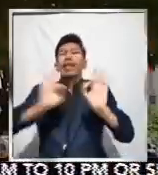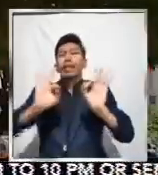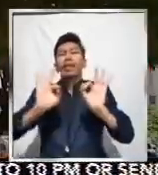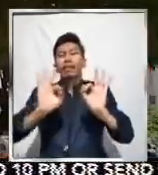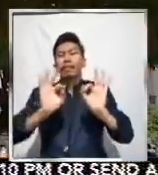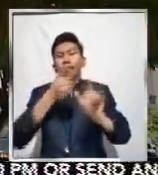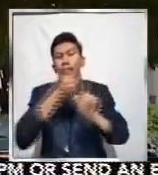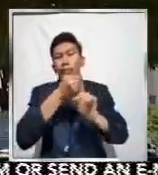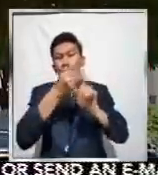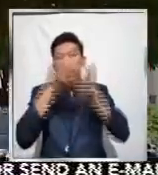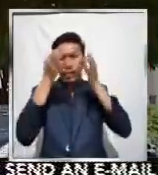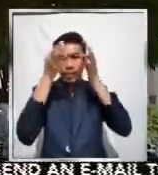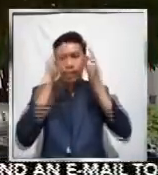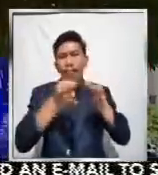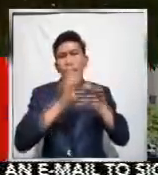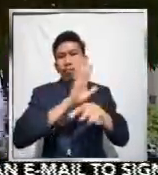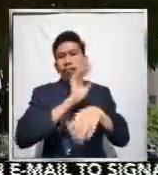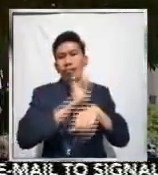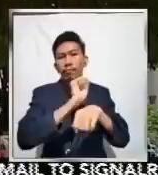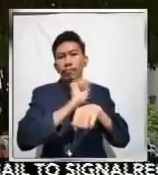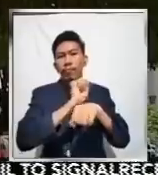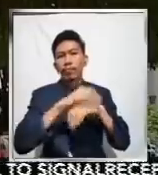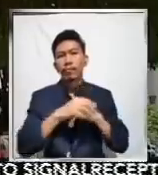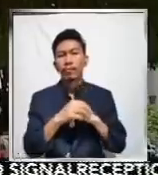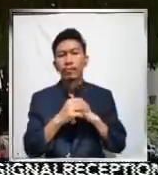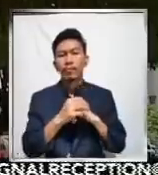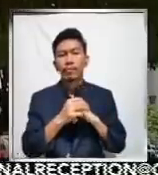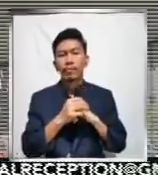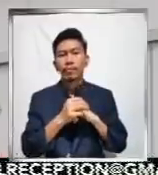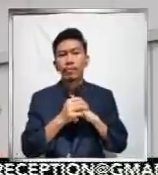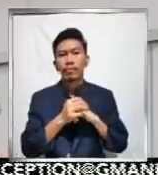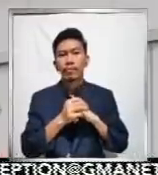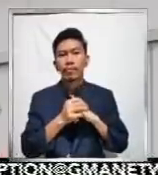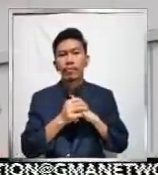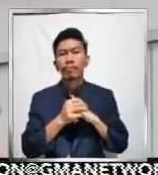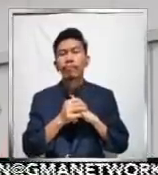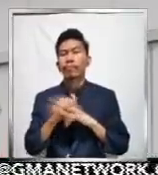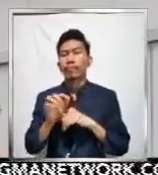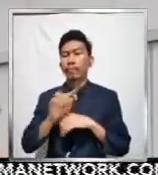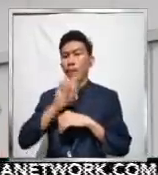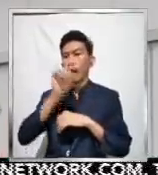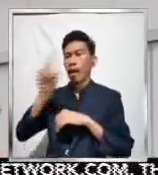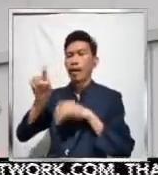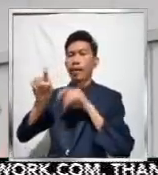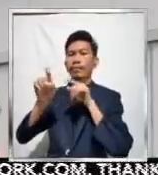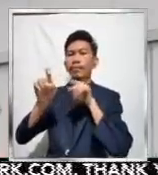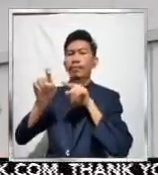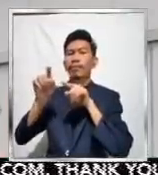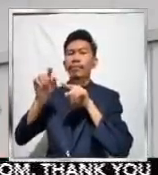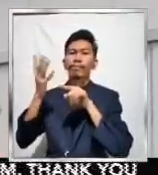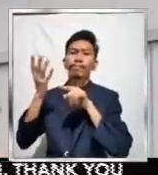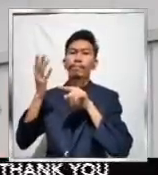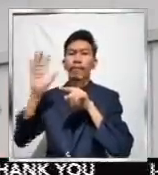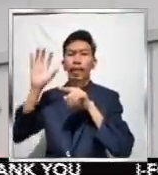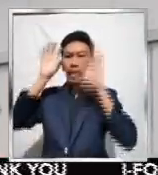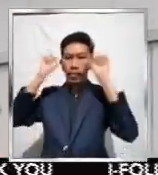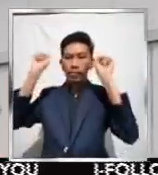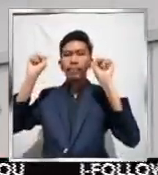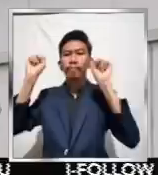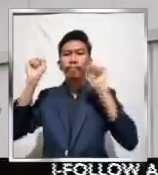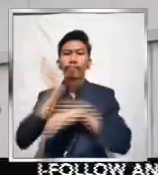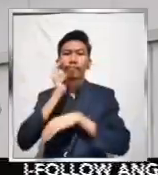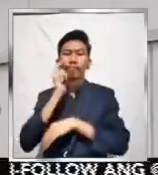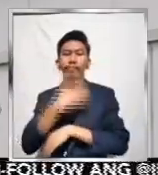trabaho. Tinanong din ng ABS-CBN tungkol sa reklamo ni Pangulong Duterte na hindi pag-ere ng ilan sa kanyang mga political ads noong panahon